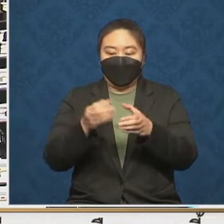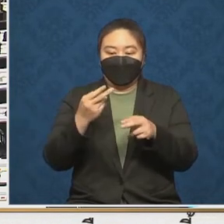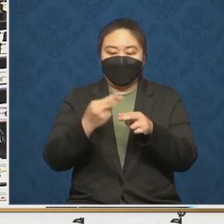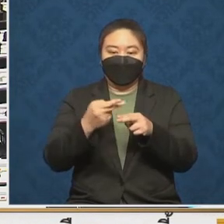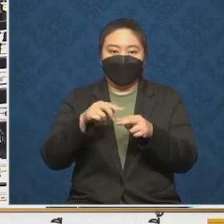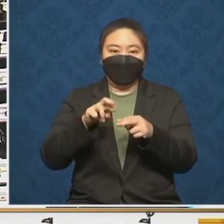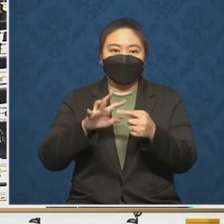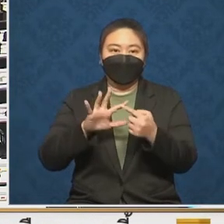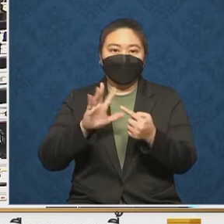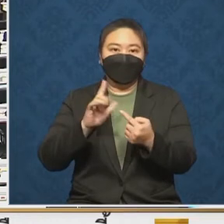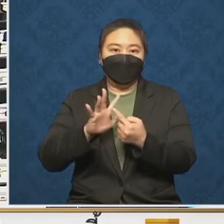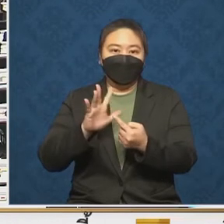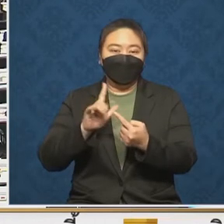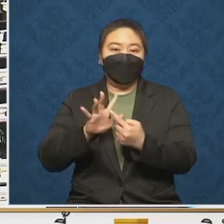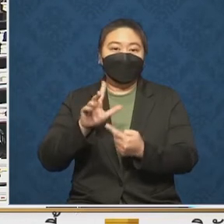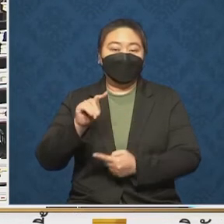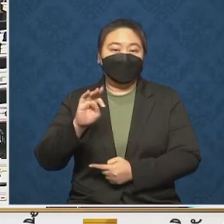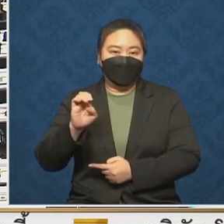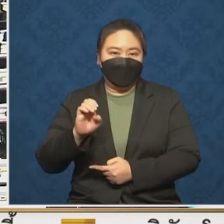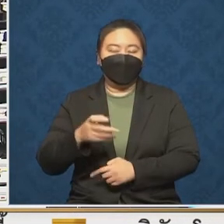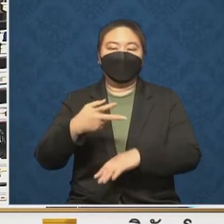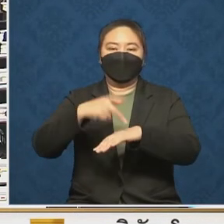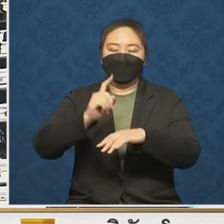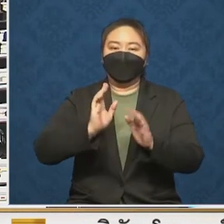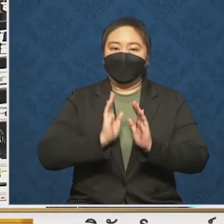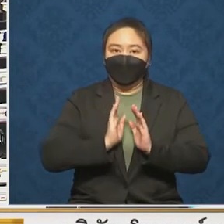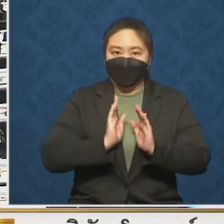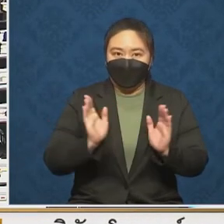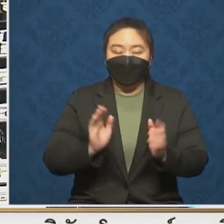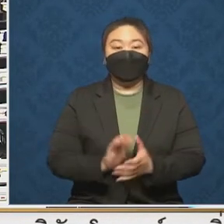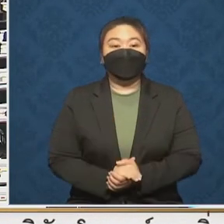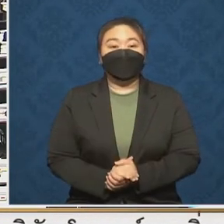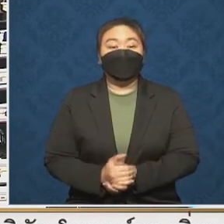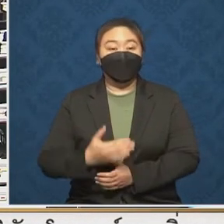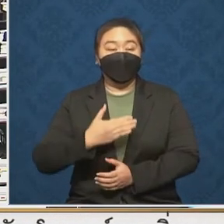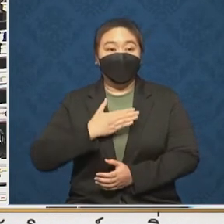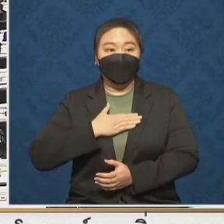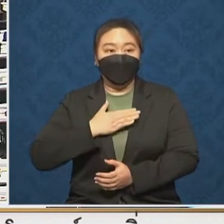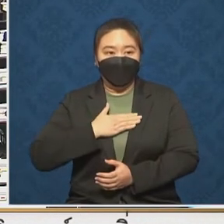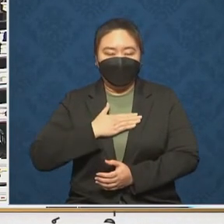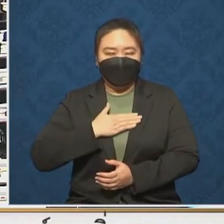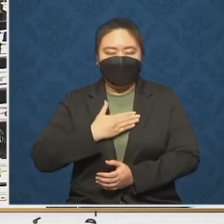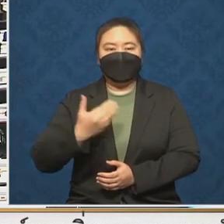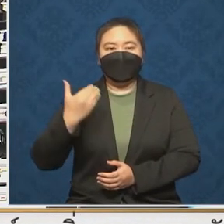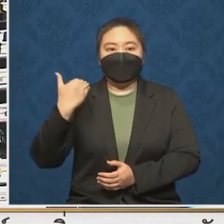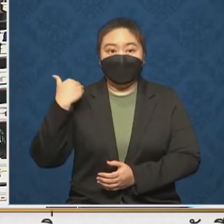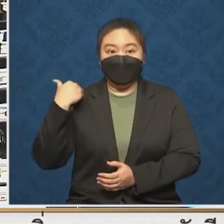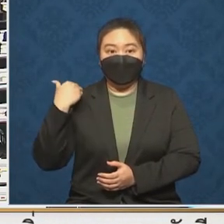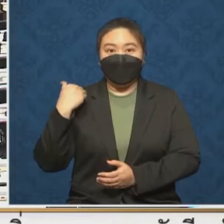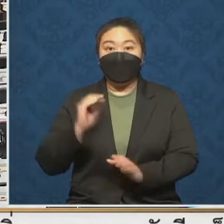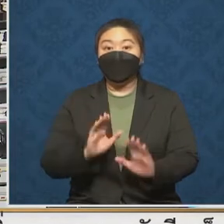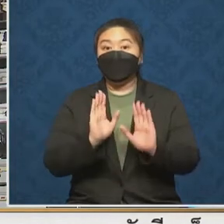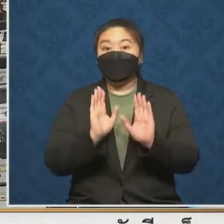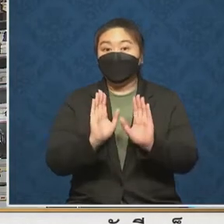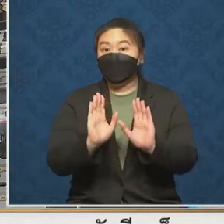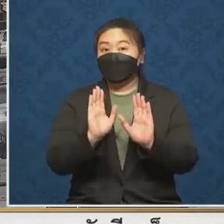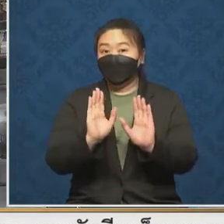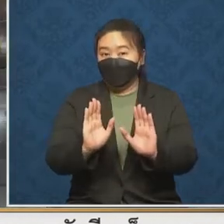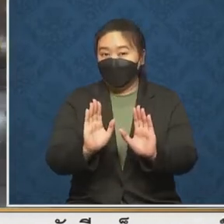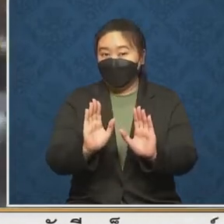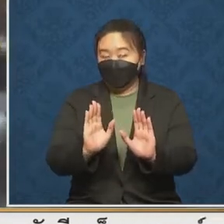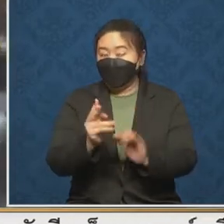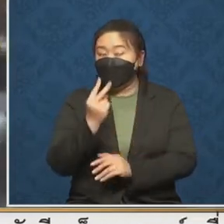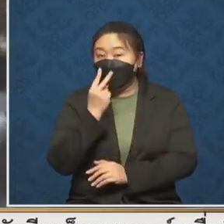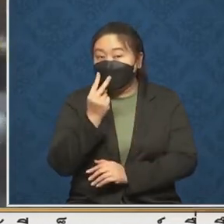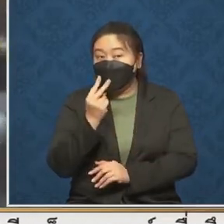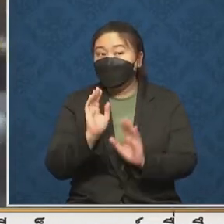ต้องกราบขอบพระคุณท่านประธานคือผมมีข้อฝากเป็นข้อสังเกตแล้วกันนะฮะคือสำนักง